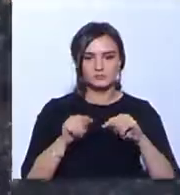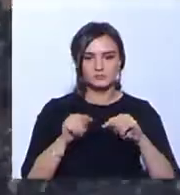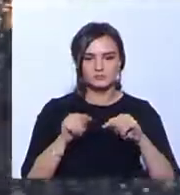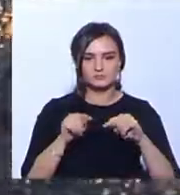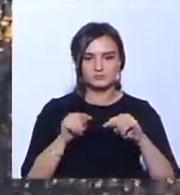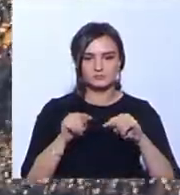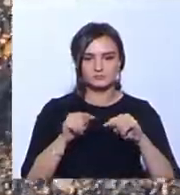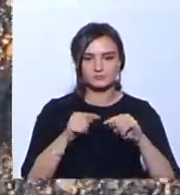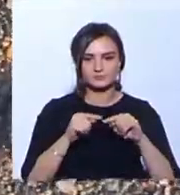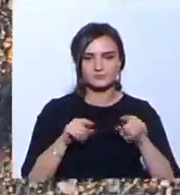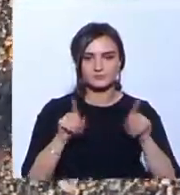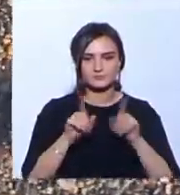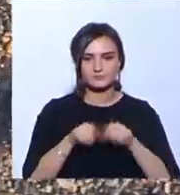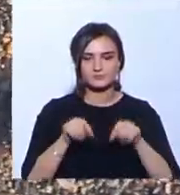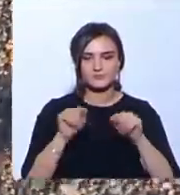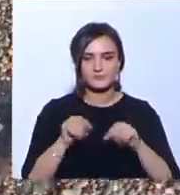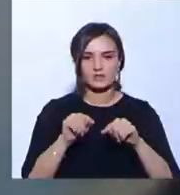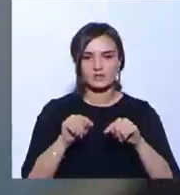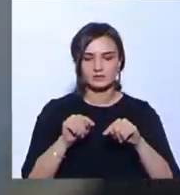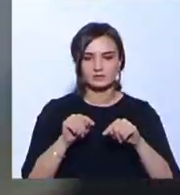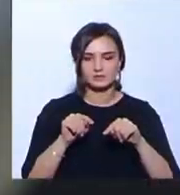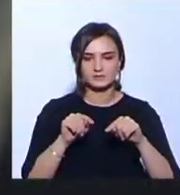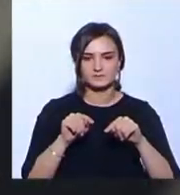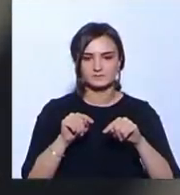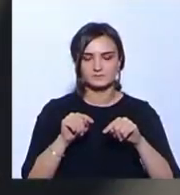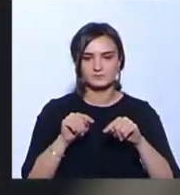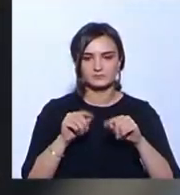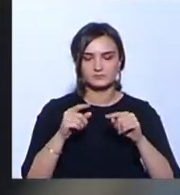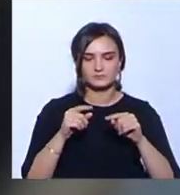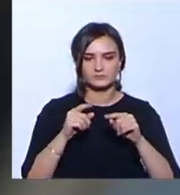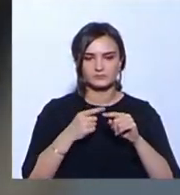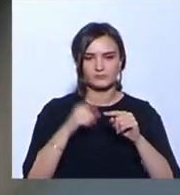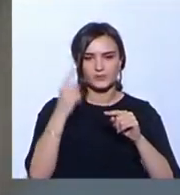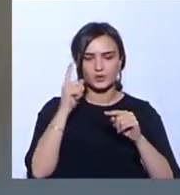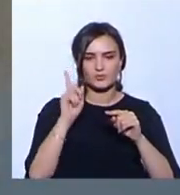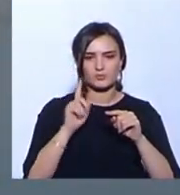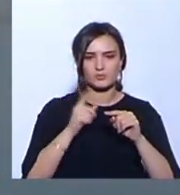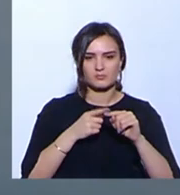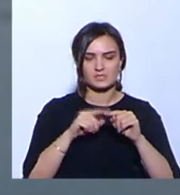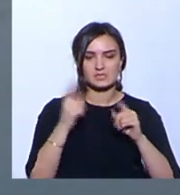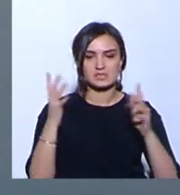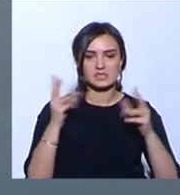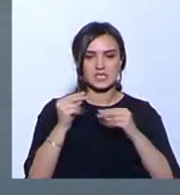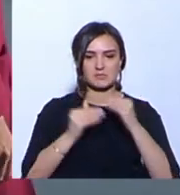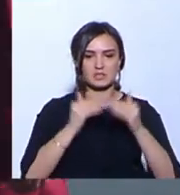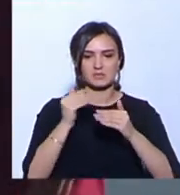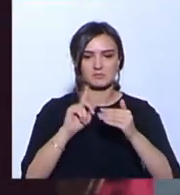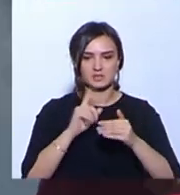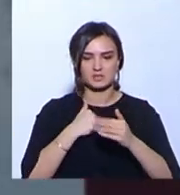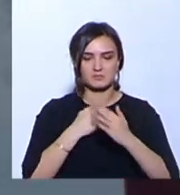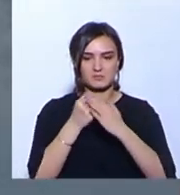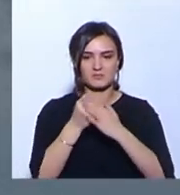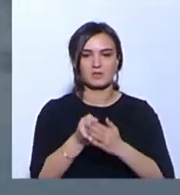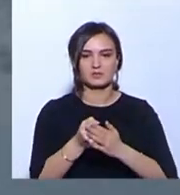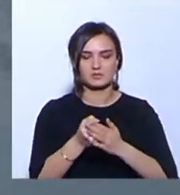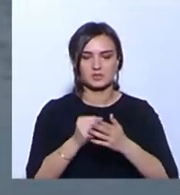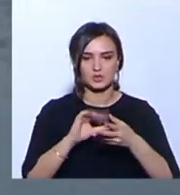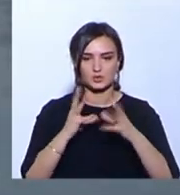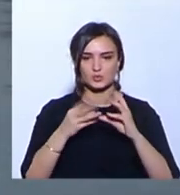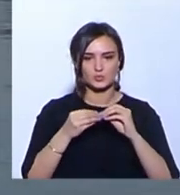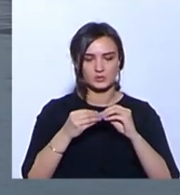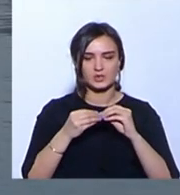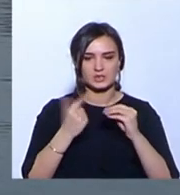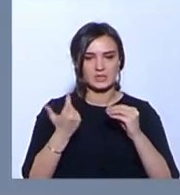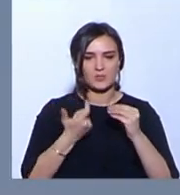მუშაობ ერთ-ერთ სარეაბილიტაციო ცენტრში. ფიქრობ, რომ ეს არის ყველაზე დიდი წარმატება, რასაც მე ვახციე. ვარ სრულიად